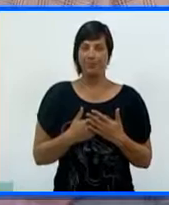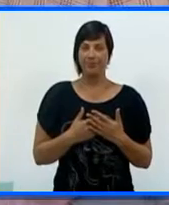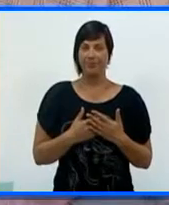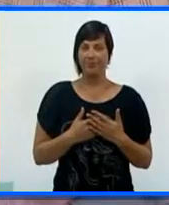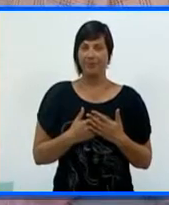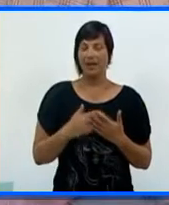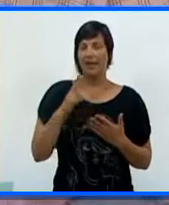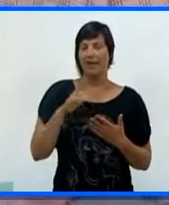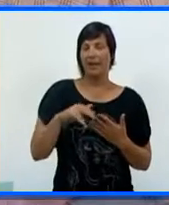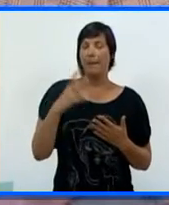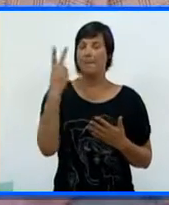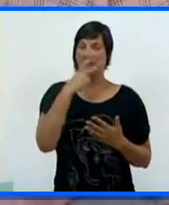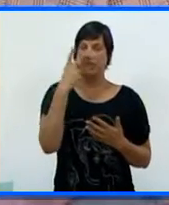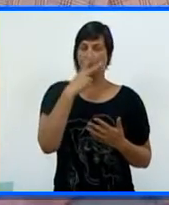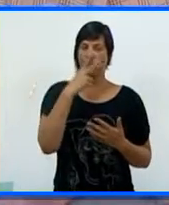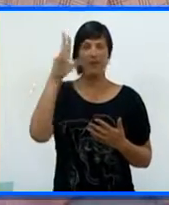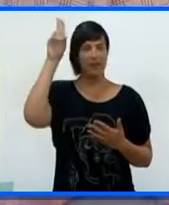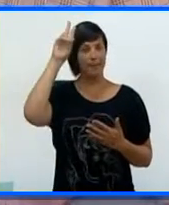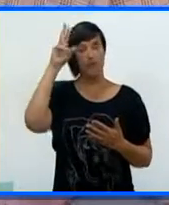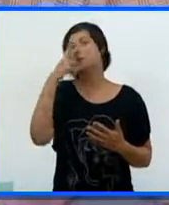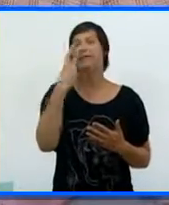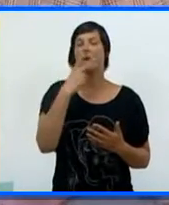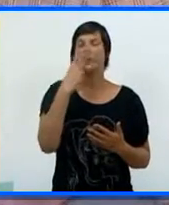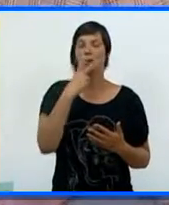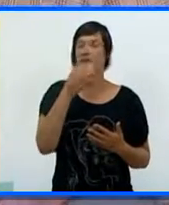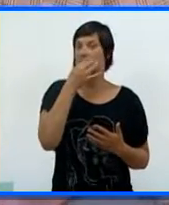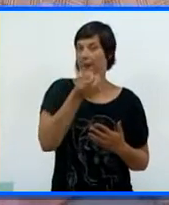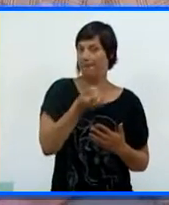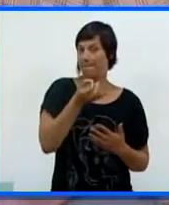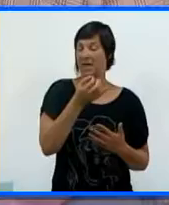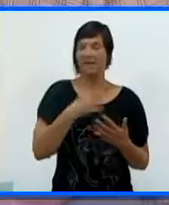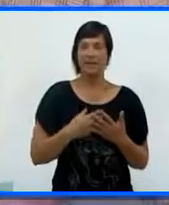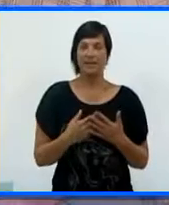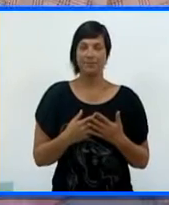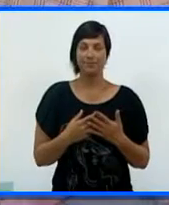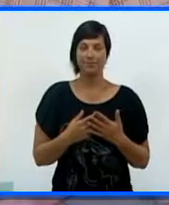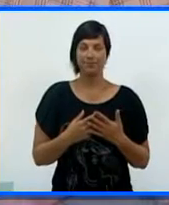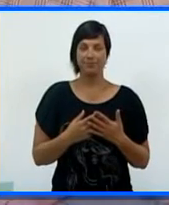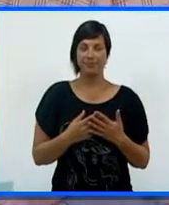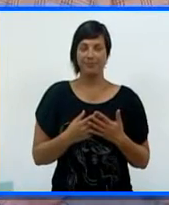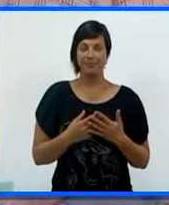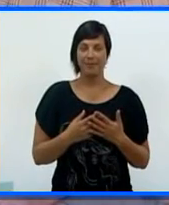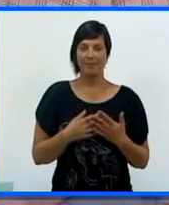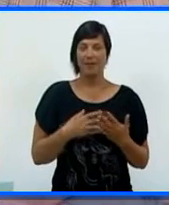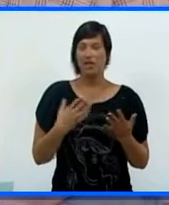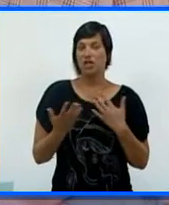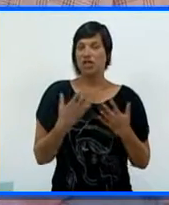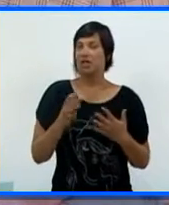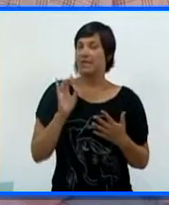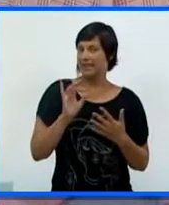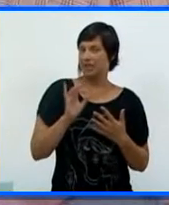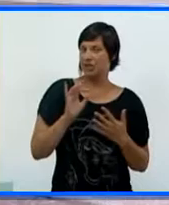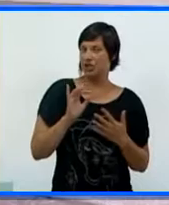i pol. Pa ima neko razumijevanje, može se razumije, može se pita, raspitat i tako. Što se